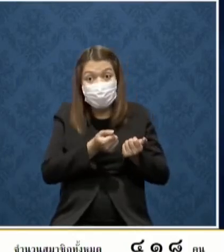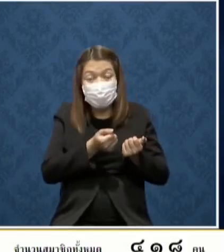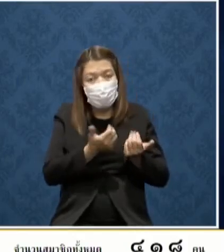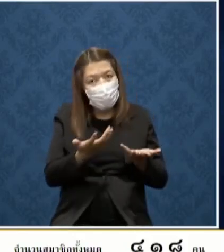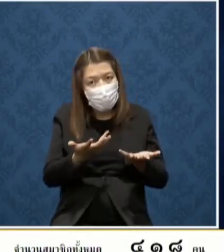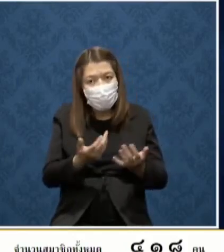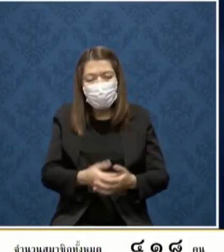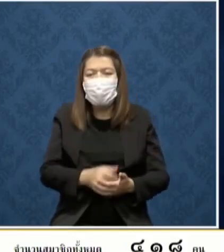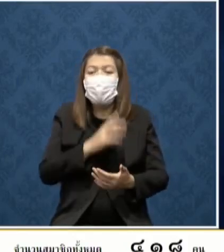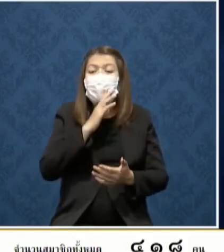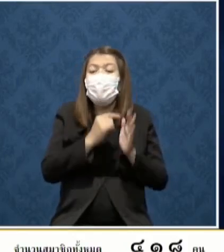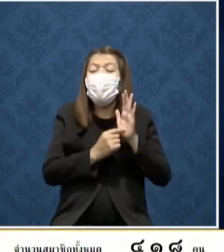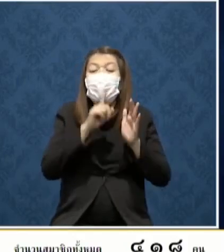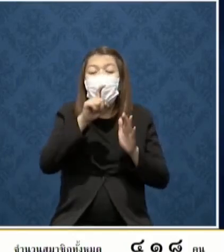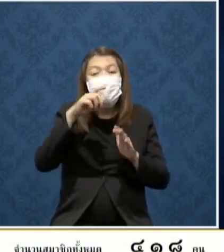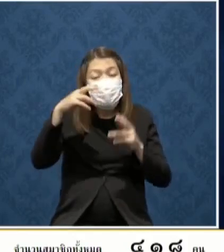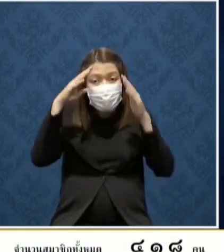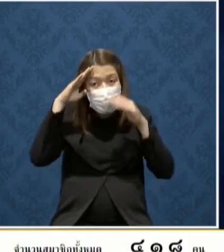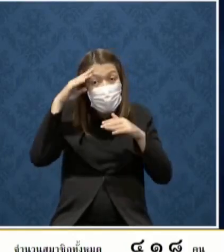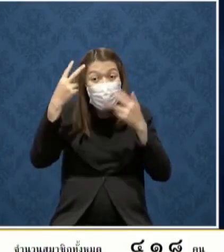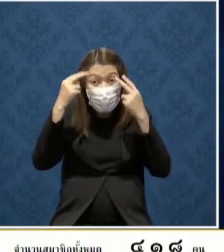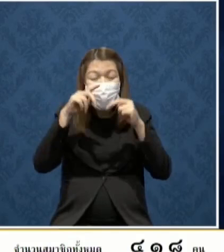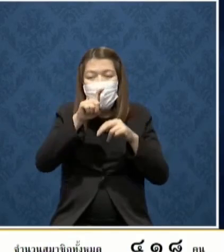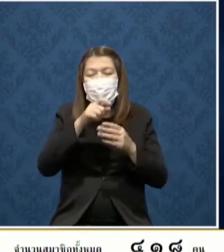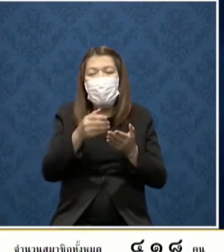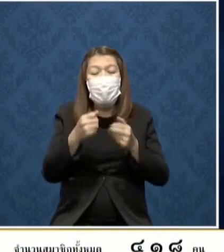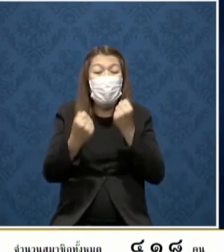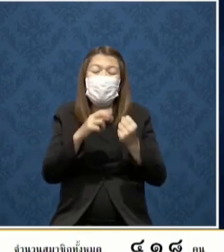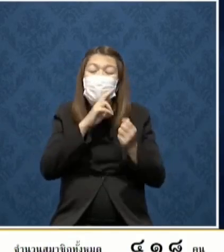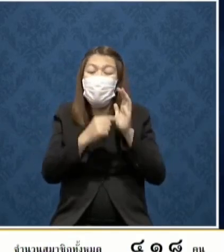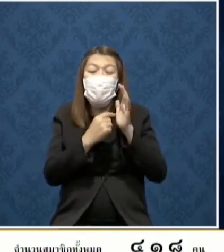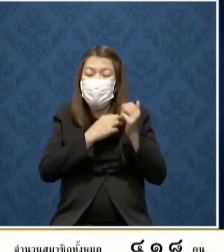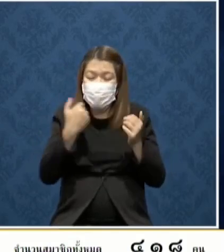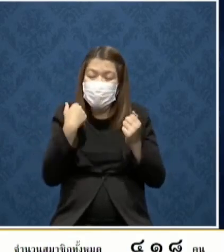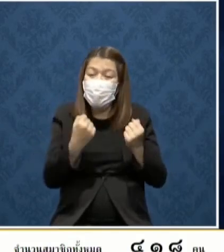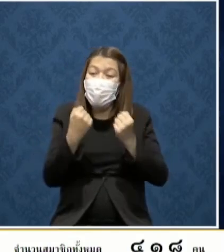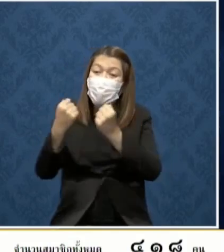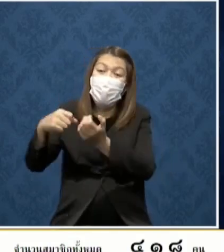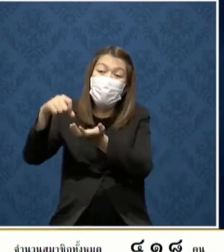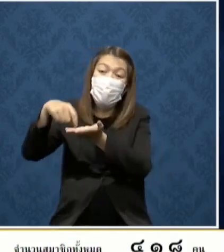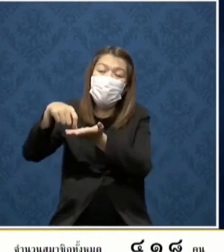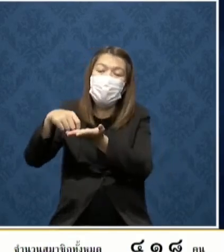แล้เอาไปซ้มเข้าอูแล้อูก็ไมไดซอมใหทานแบนี้พจะ parallelรดกมาใช้ไหม